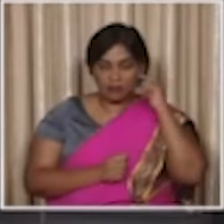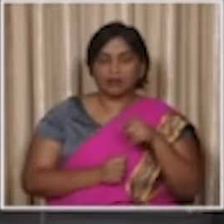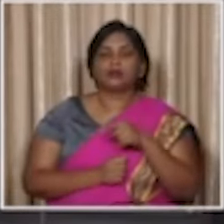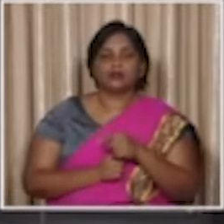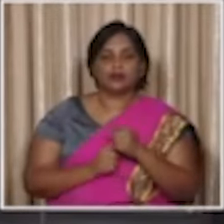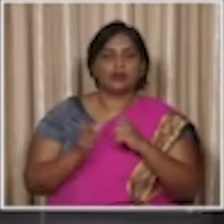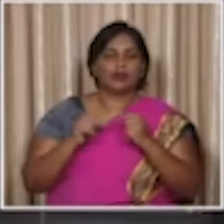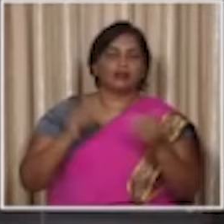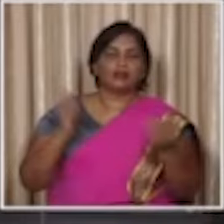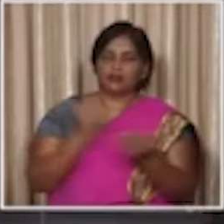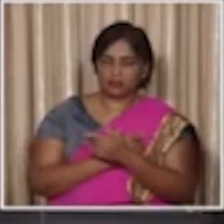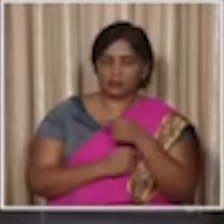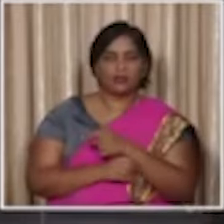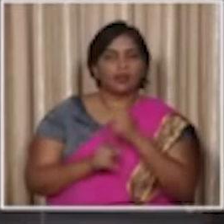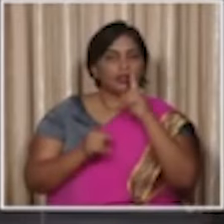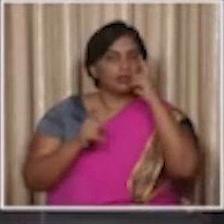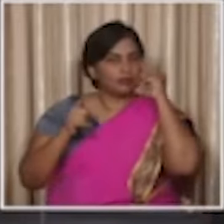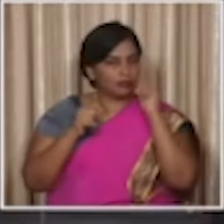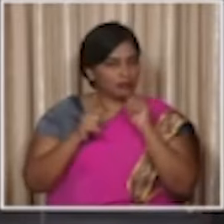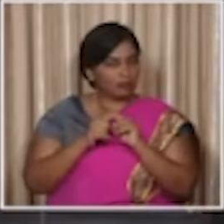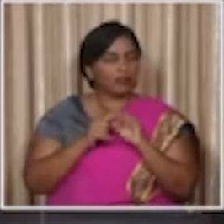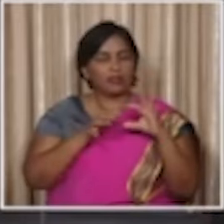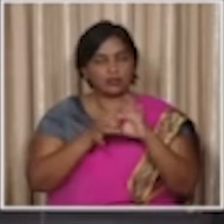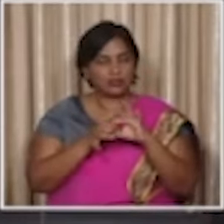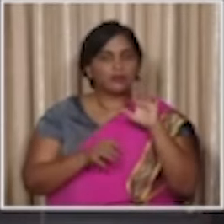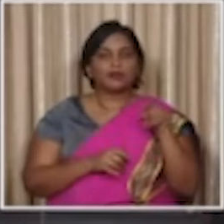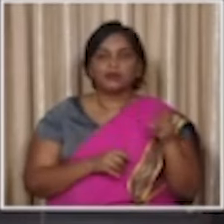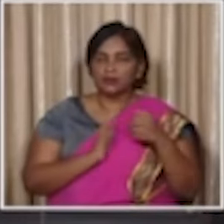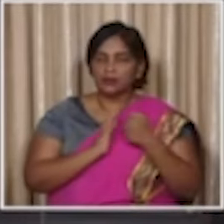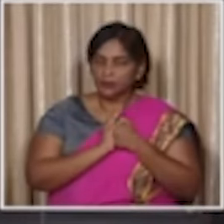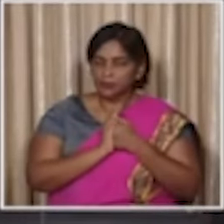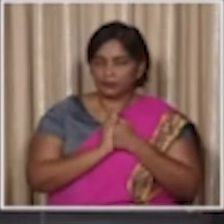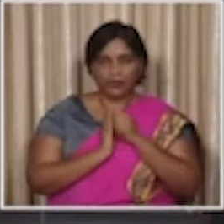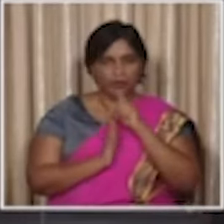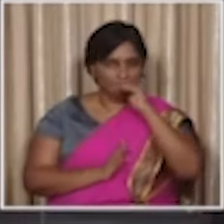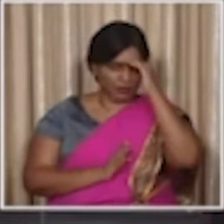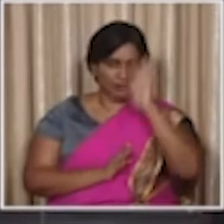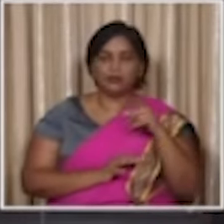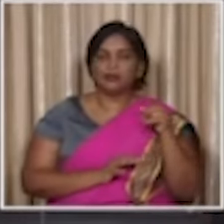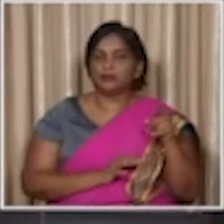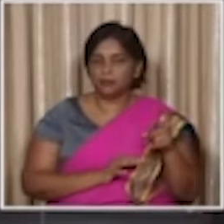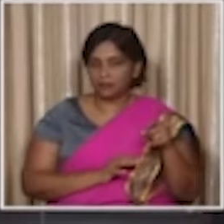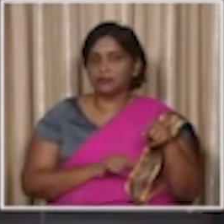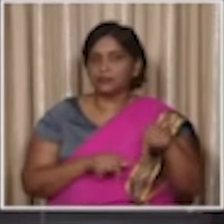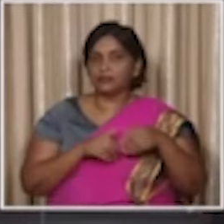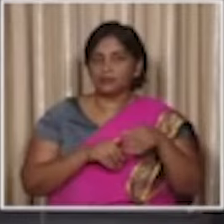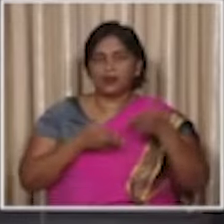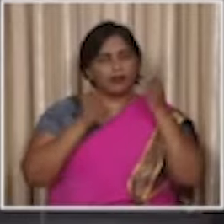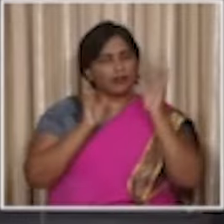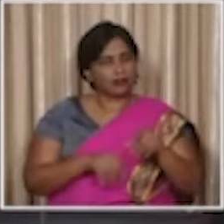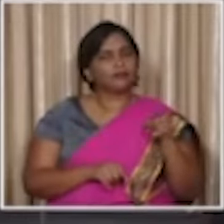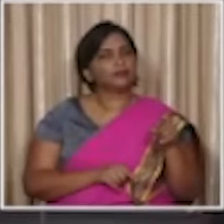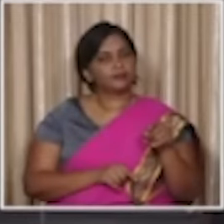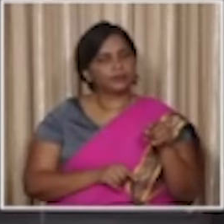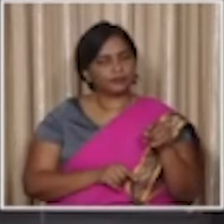මේ සඳහා ඉල්ලුම් කරන්න ඊළඟට තව එක කාරණයක් මේ හා බැඳිච්ච කාරණයක් කියන්න ඕනි ගරු කතානායකතුමනි මේ වෙනකොට අවසාන වශයෙන්